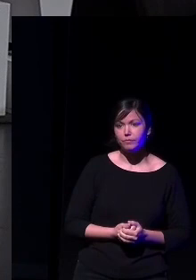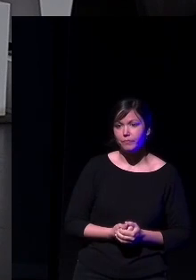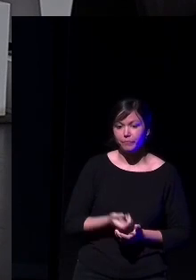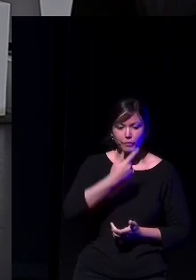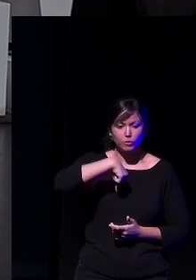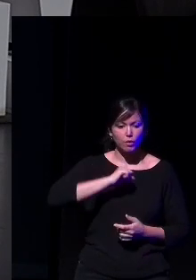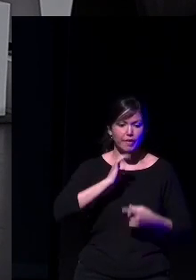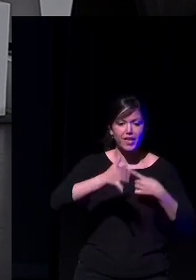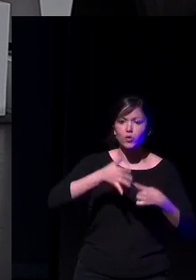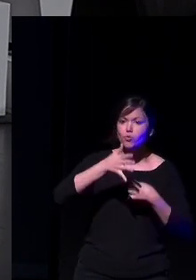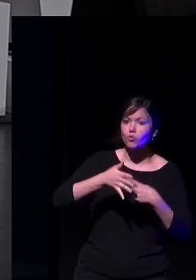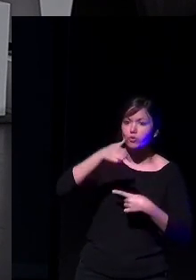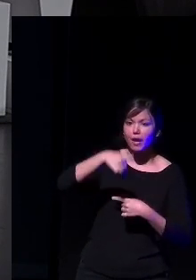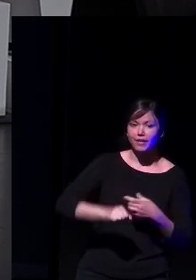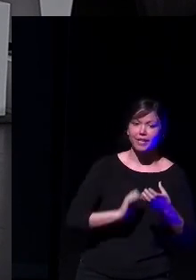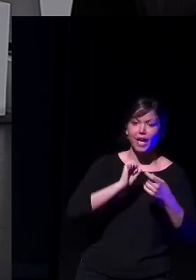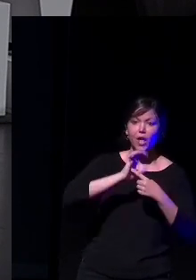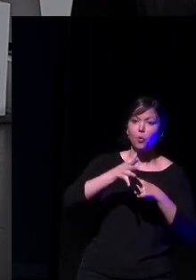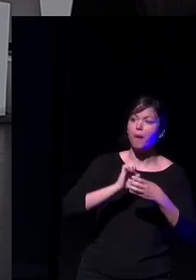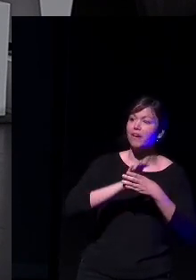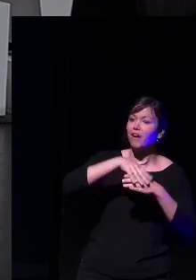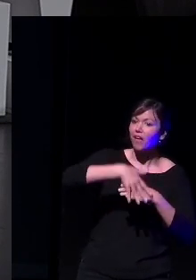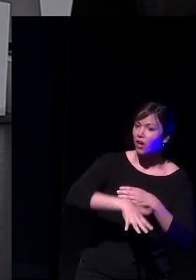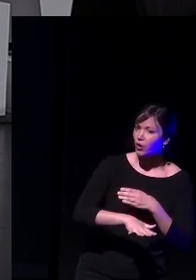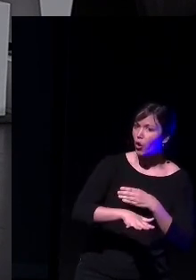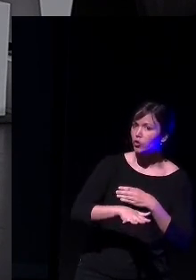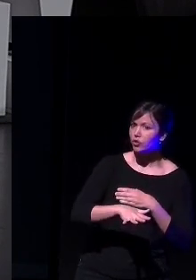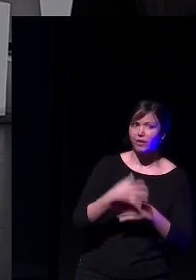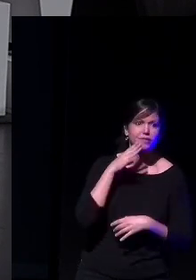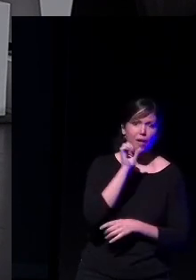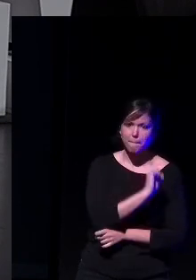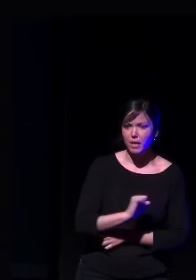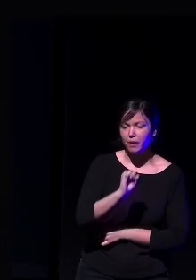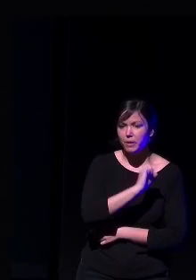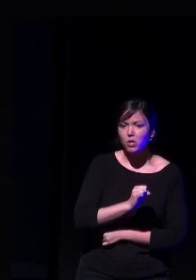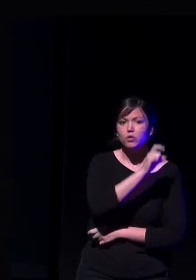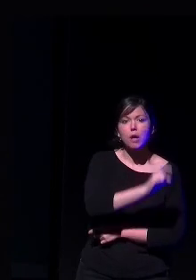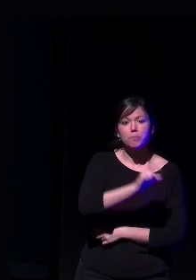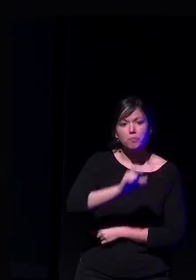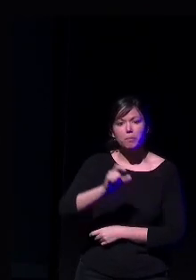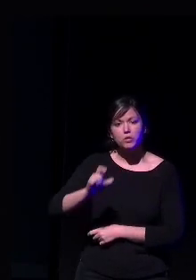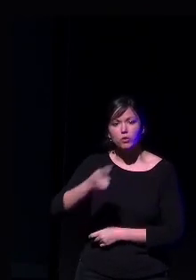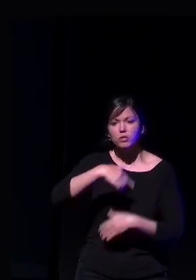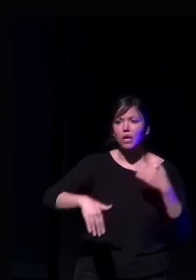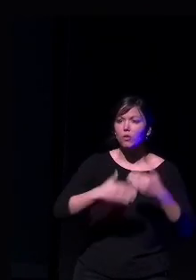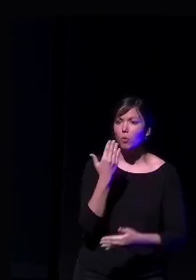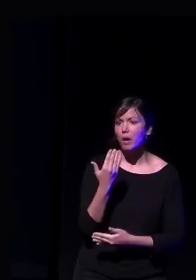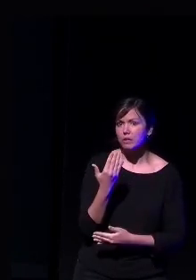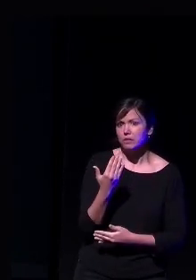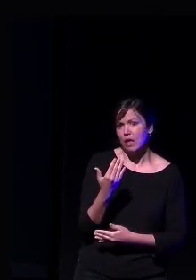Tenim unes indústries a la comarca de la Garrotxa que és meravellosa. Gent que també ha començat de sota